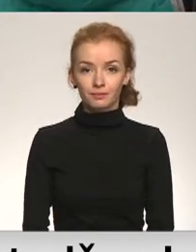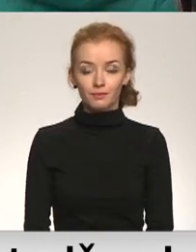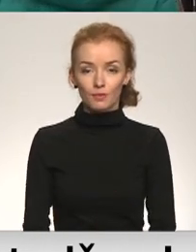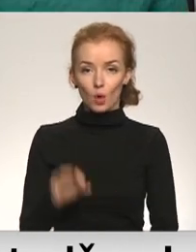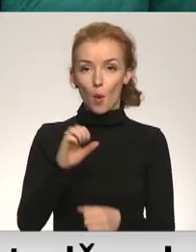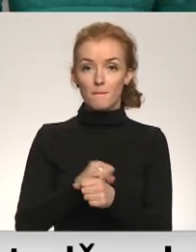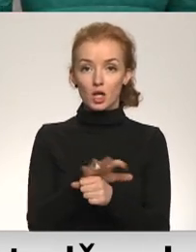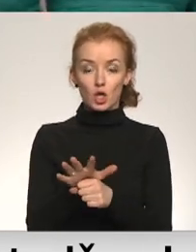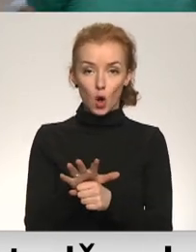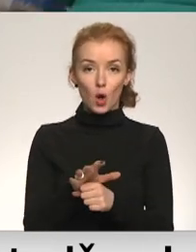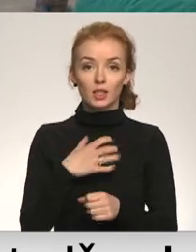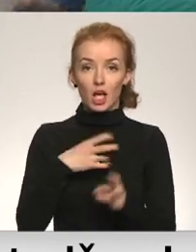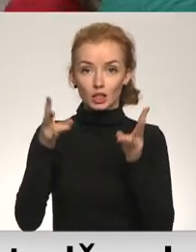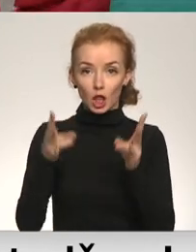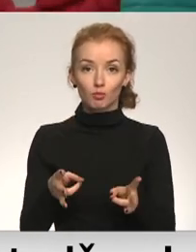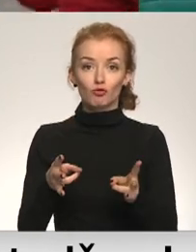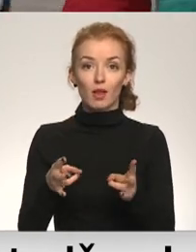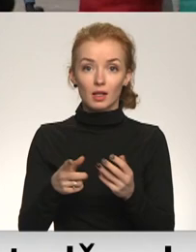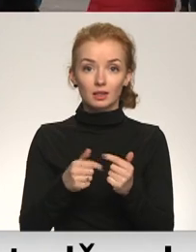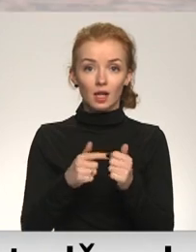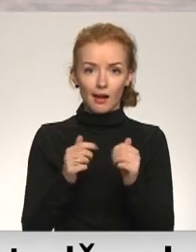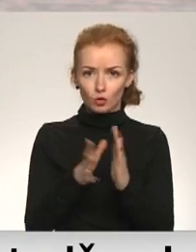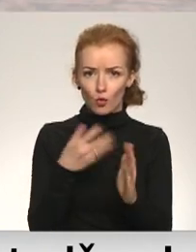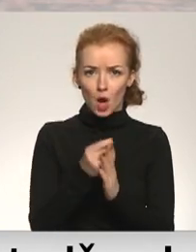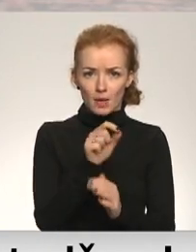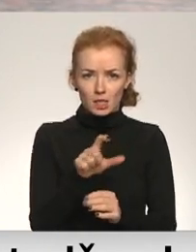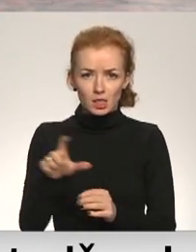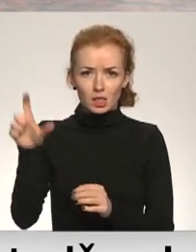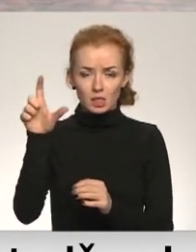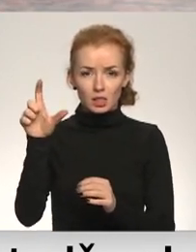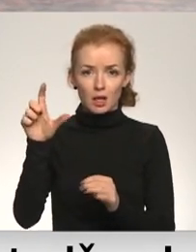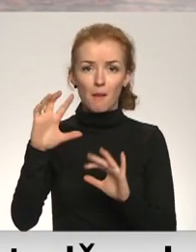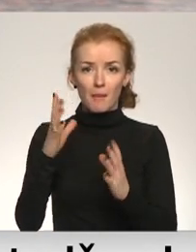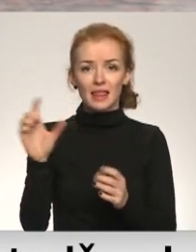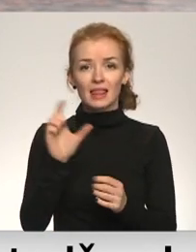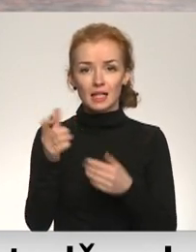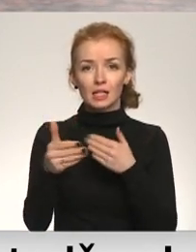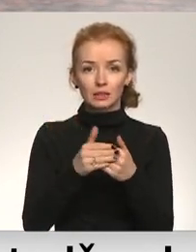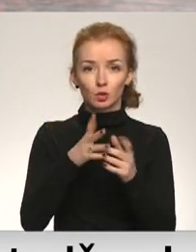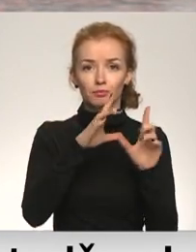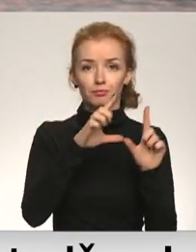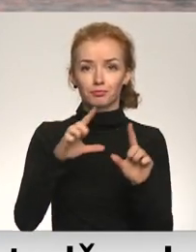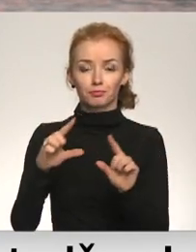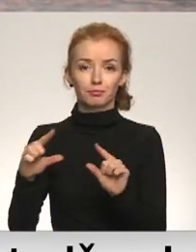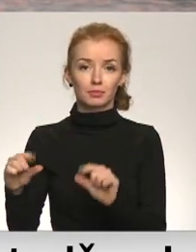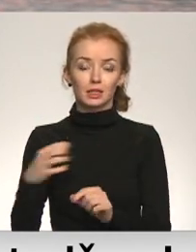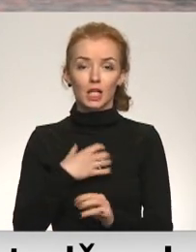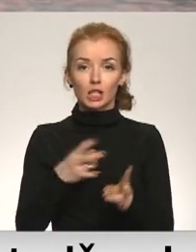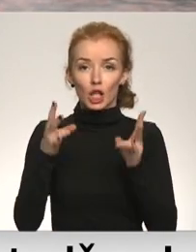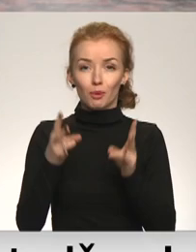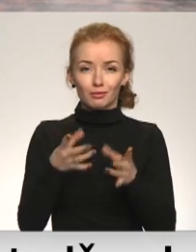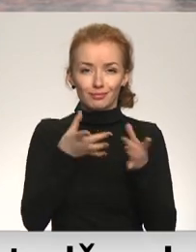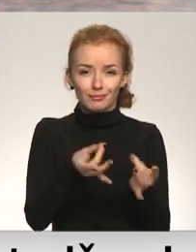Omikrona saslimstības augstākais pīķis vēl nav pārvarēts, bet līdz tam vairs nesot tālu. Pēc tam gaidāms, ka saslimstības